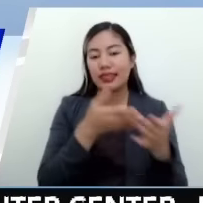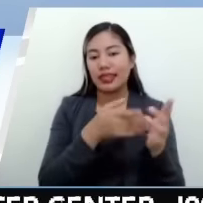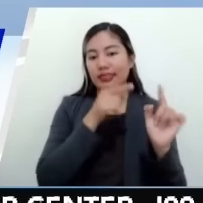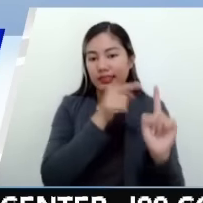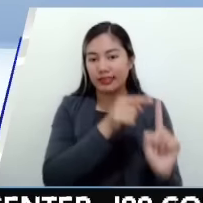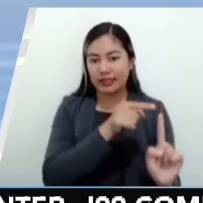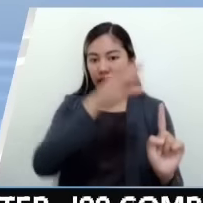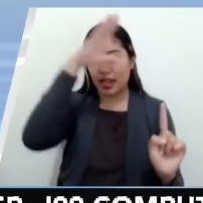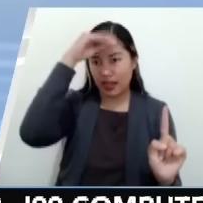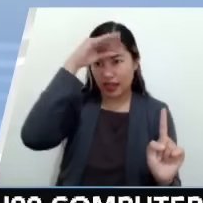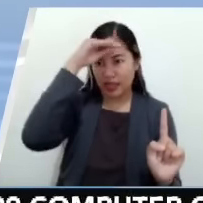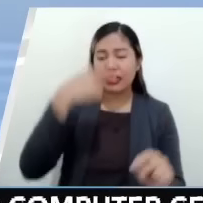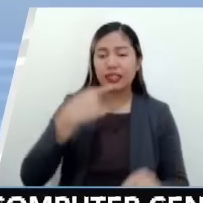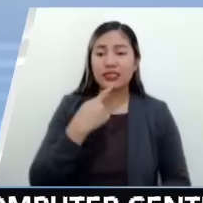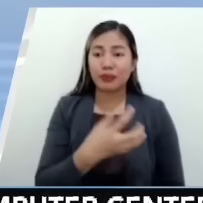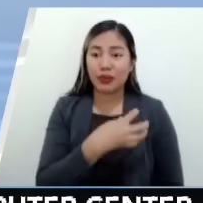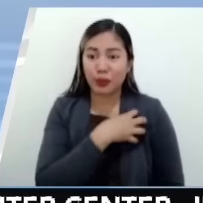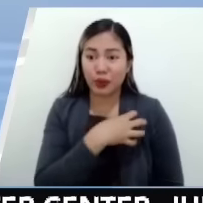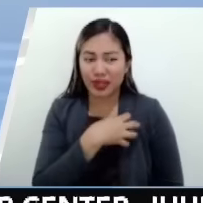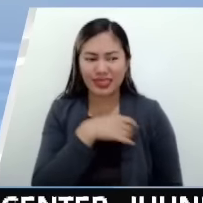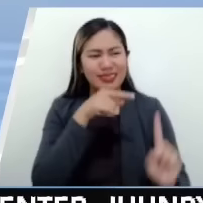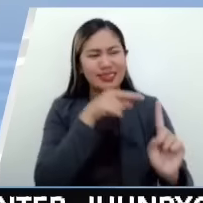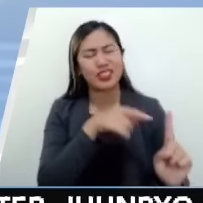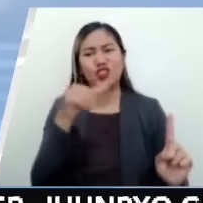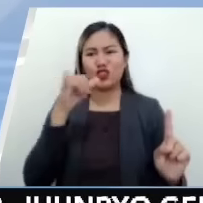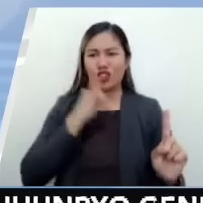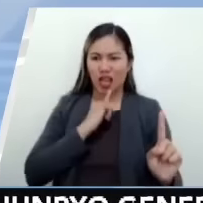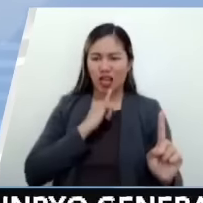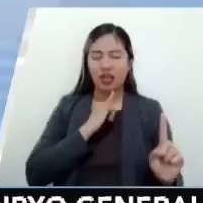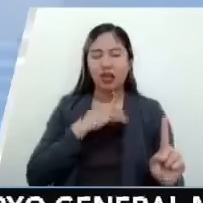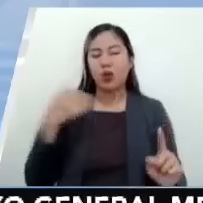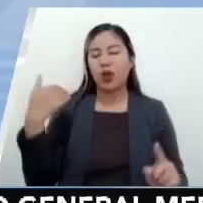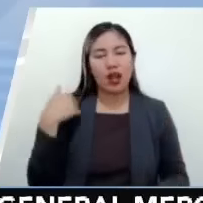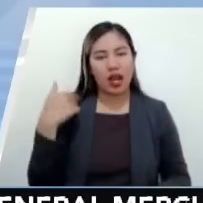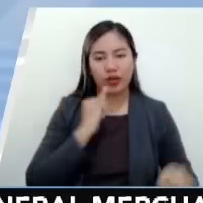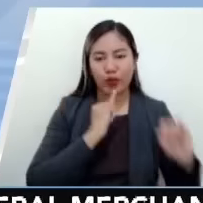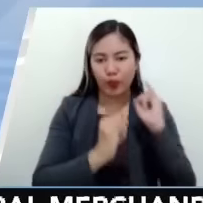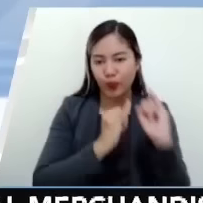nakainom ang lalaki, hindi na siya nakunan ng pahayag.